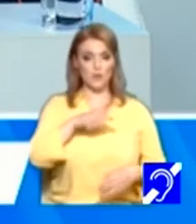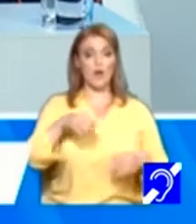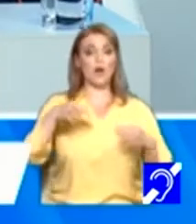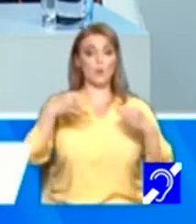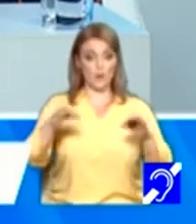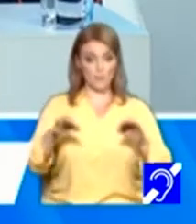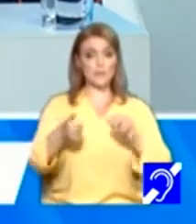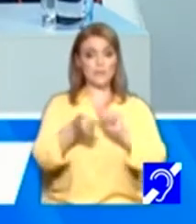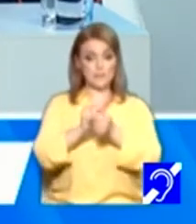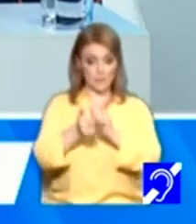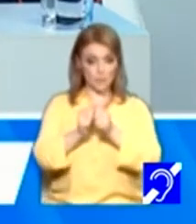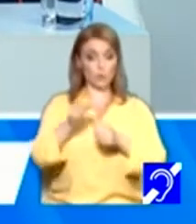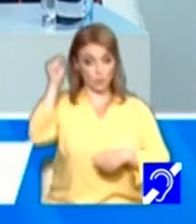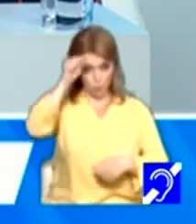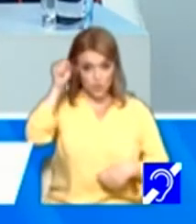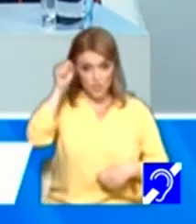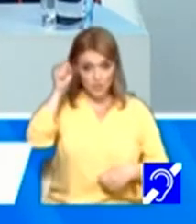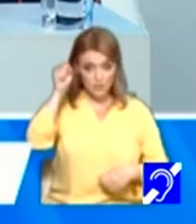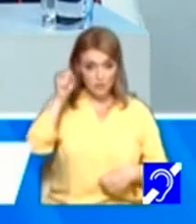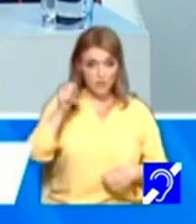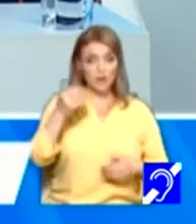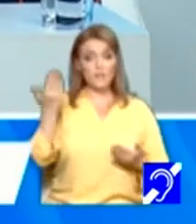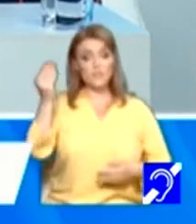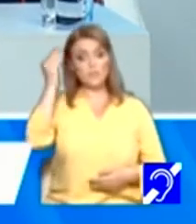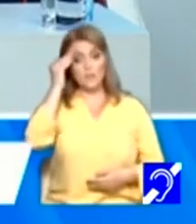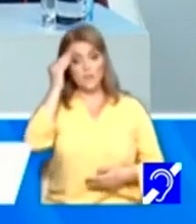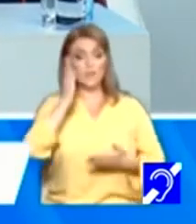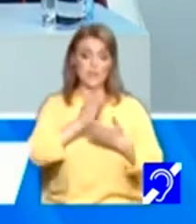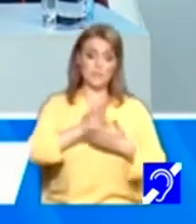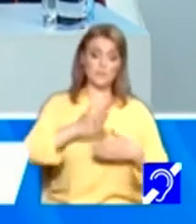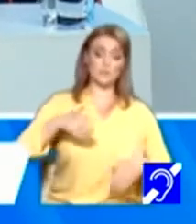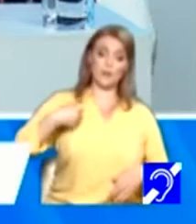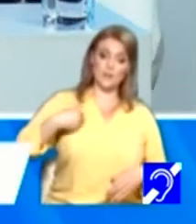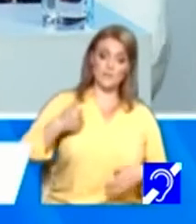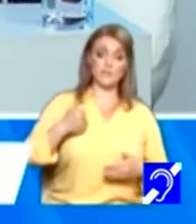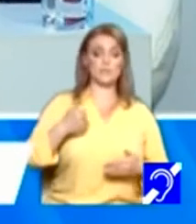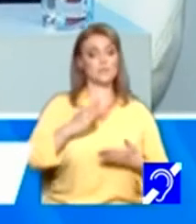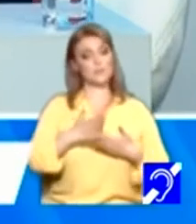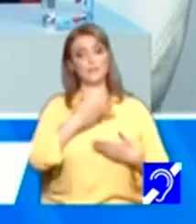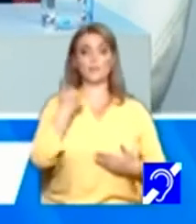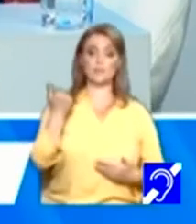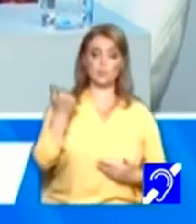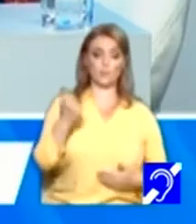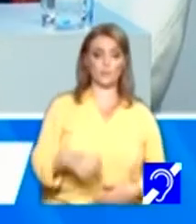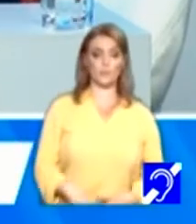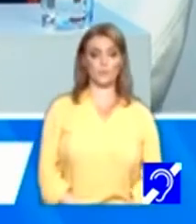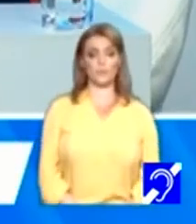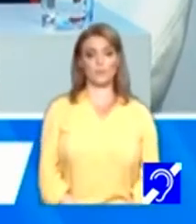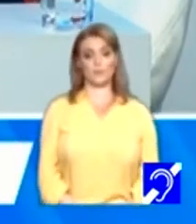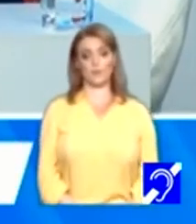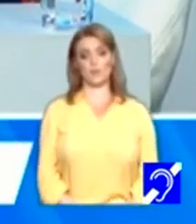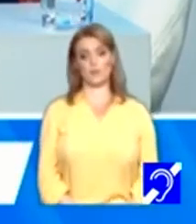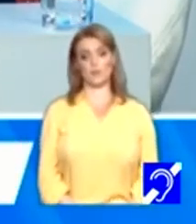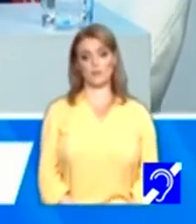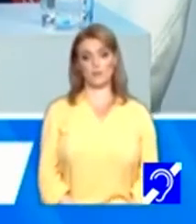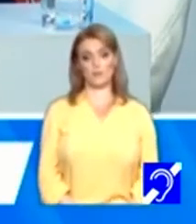anume cu Turcia? Cu Turcia, cu Uniunea Europeană, cu orice. Cum vedeți dumneavoastră, dacă sunt avantaje și dacă nu sunt, care sunt ele? Și mai mult m-ar interesa dezavantajele,